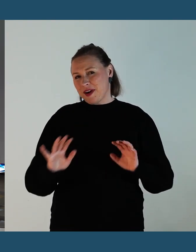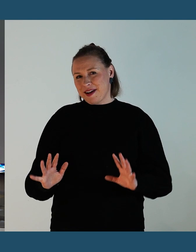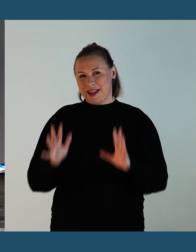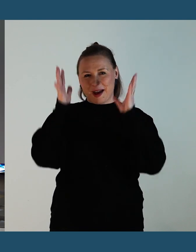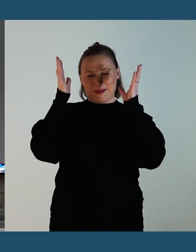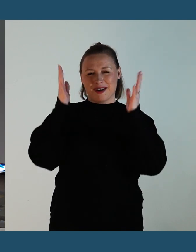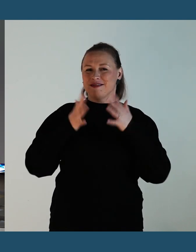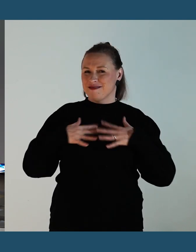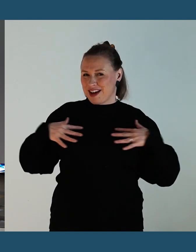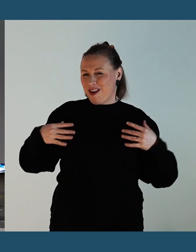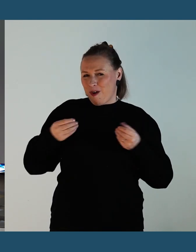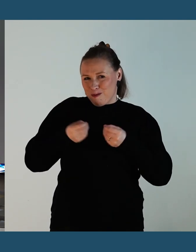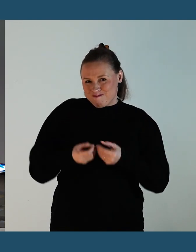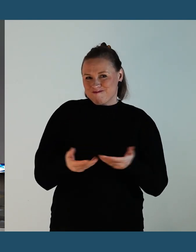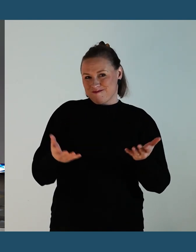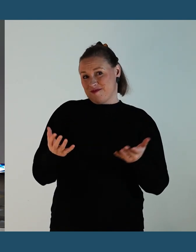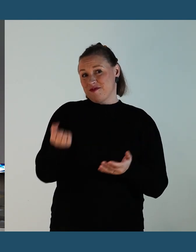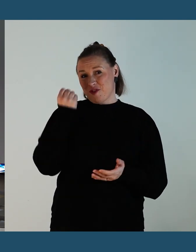paljon myöskin iloa.